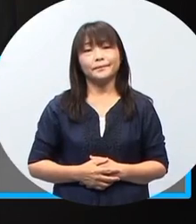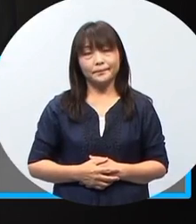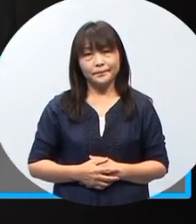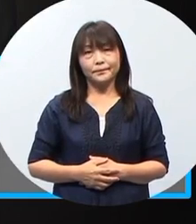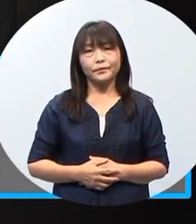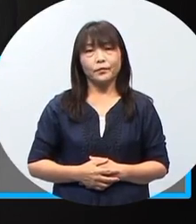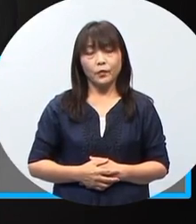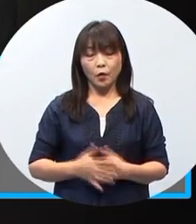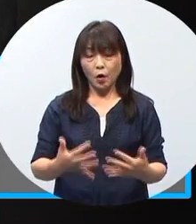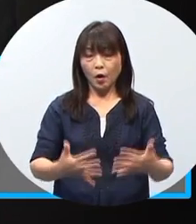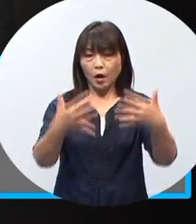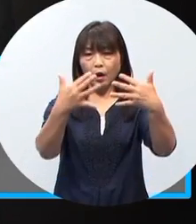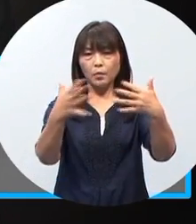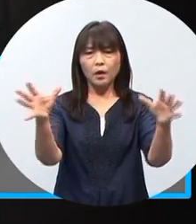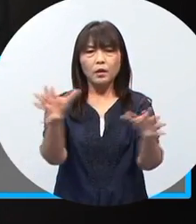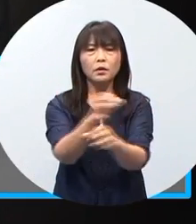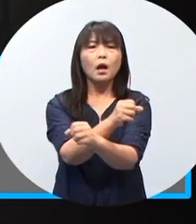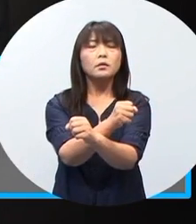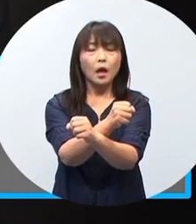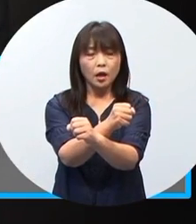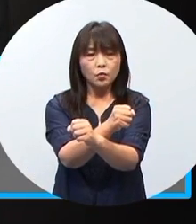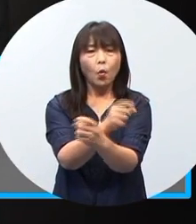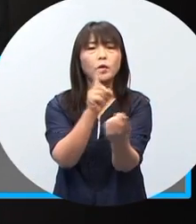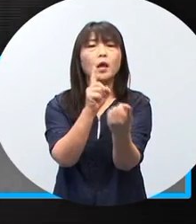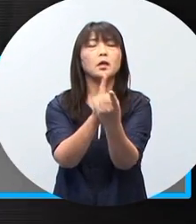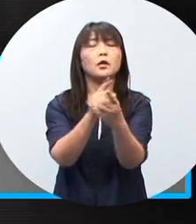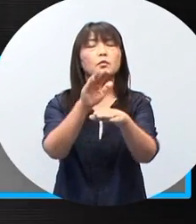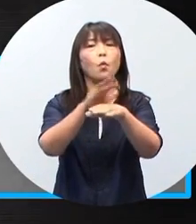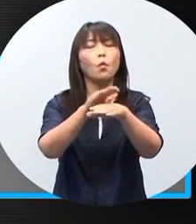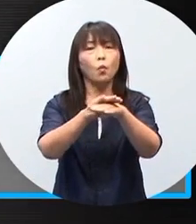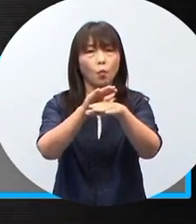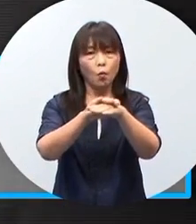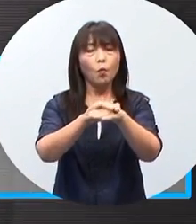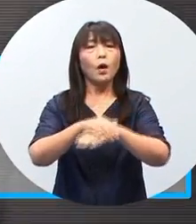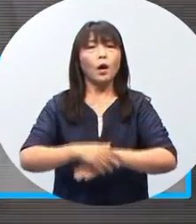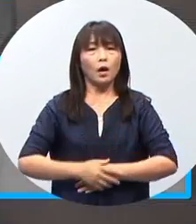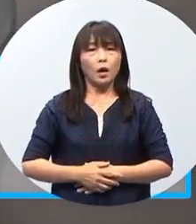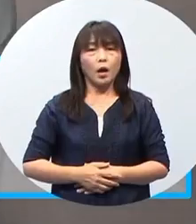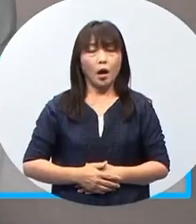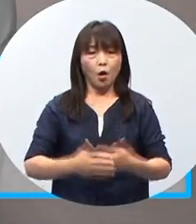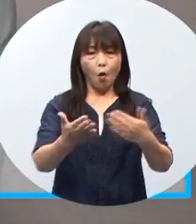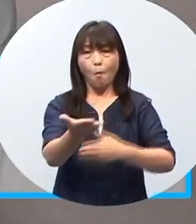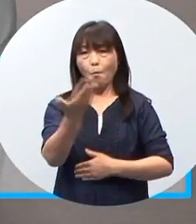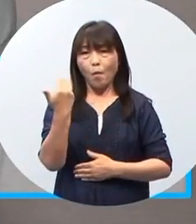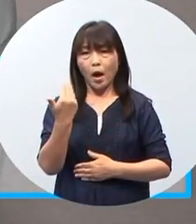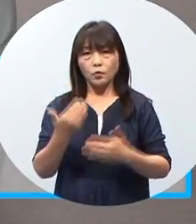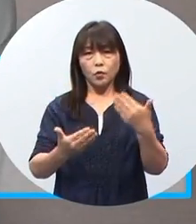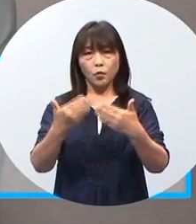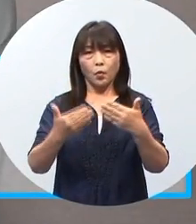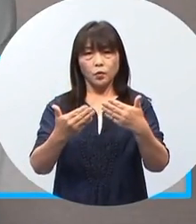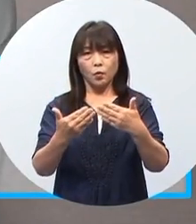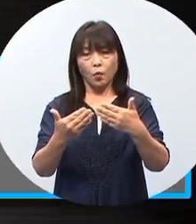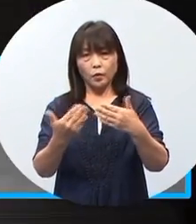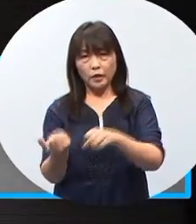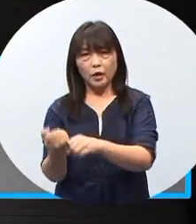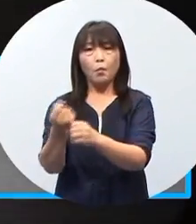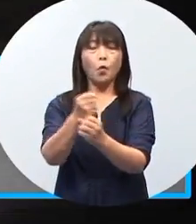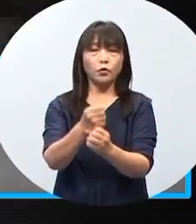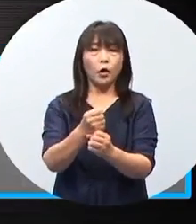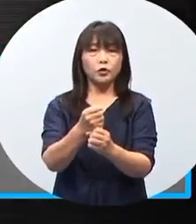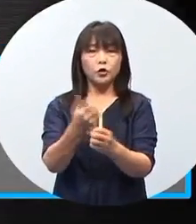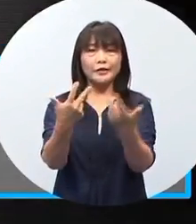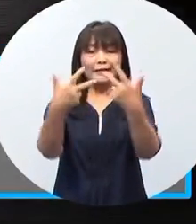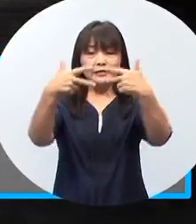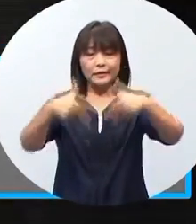請求画面が消えないことへの対処としては、その画面が出る前の状態に端末を戻すシステム